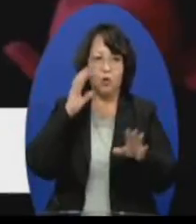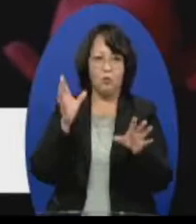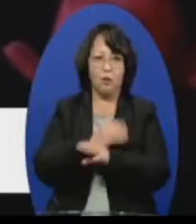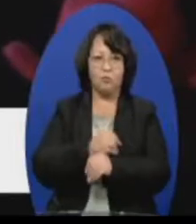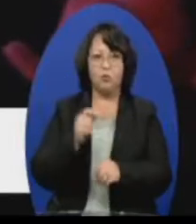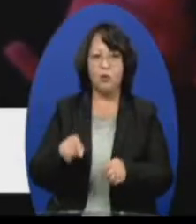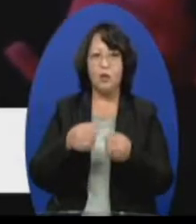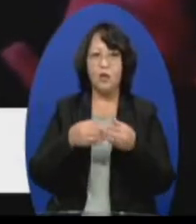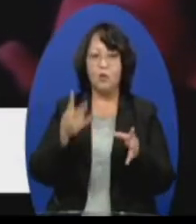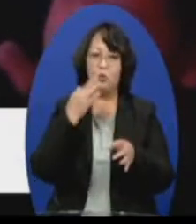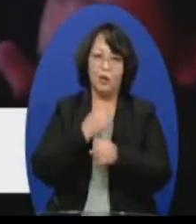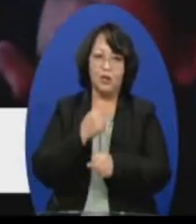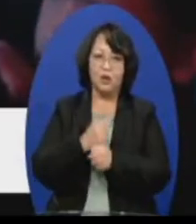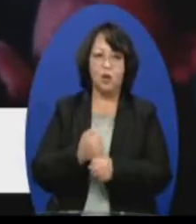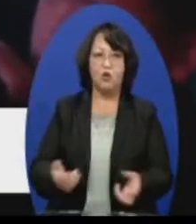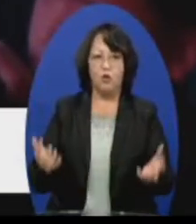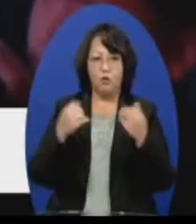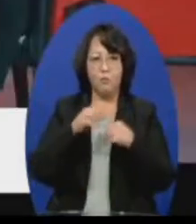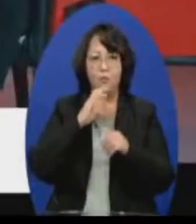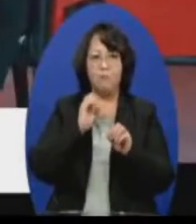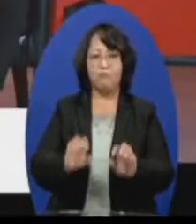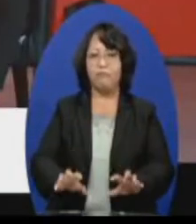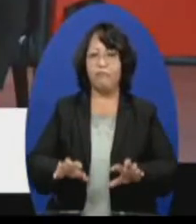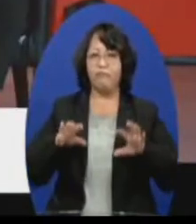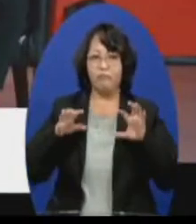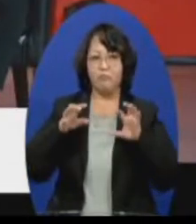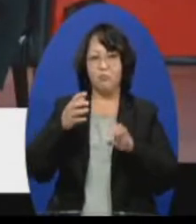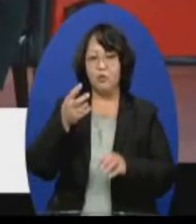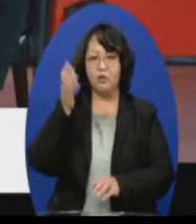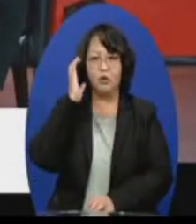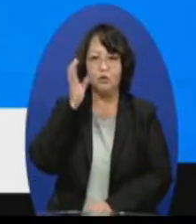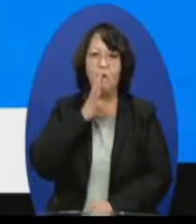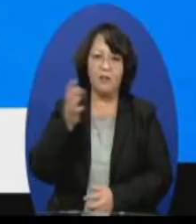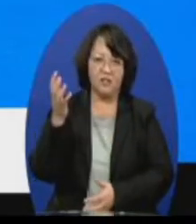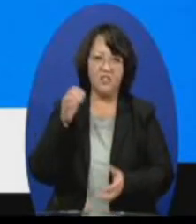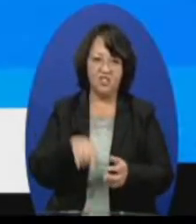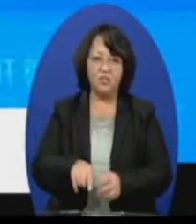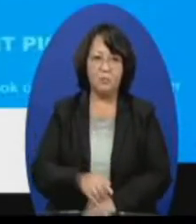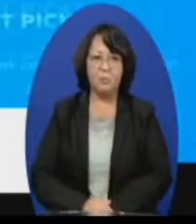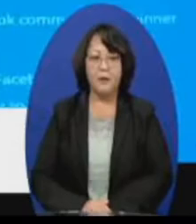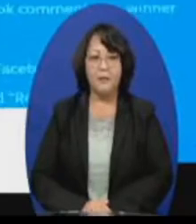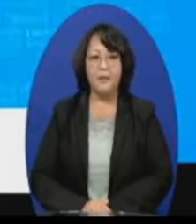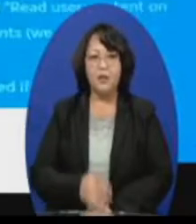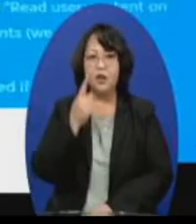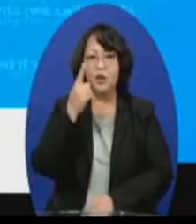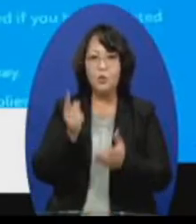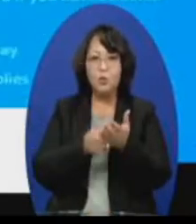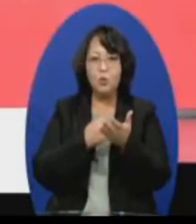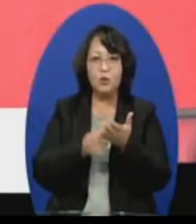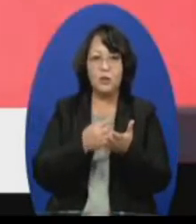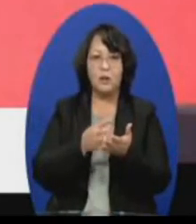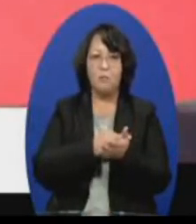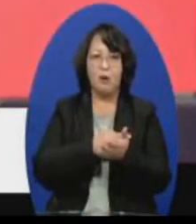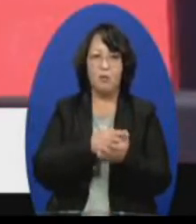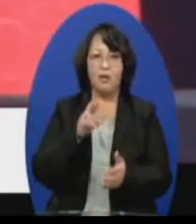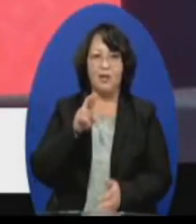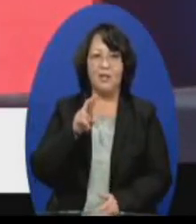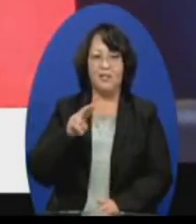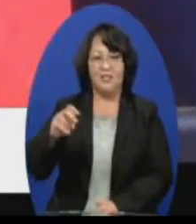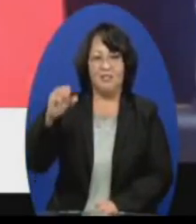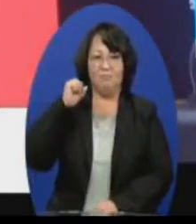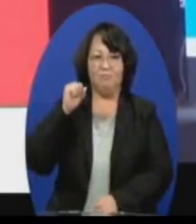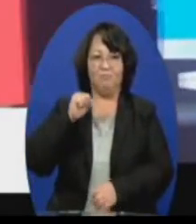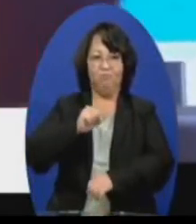Палас болсон өнөөдрийн нээлтэд оролцохоор танхим дүүрэн хүүхдүүд ирсэн байлаа. Төсөл нэг хуудас байсан ч энэ ялах тавьчих